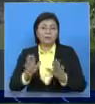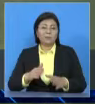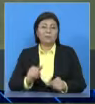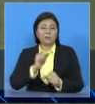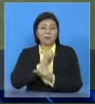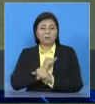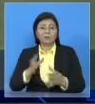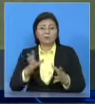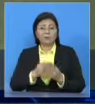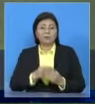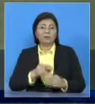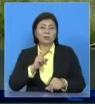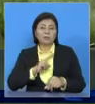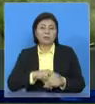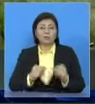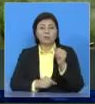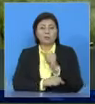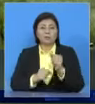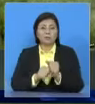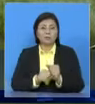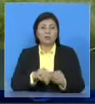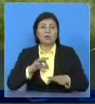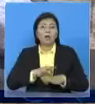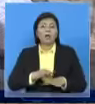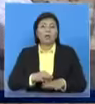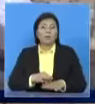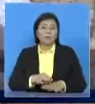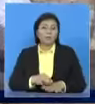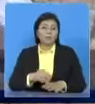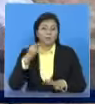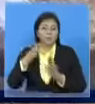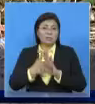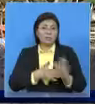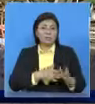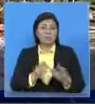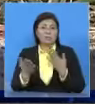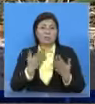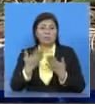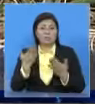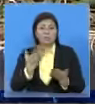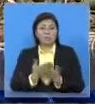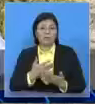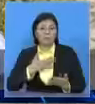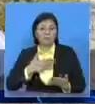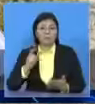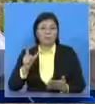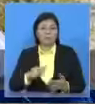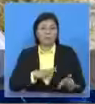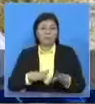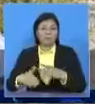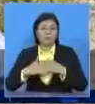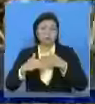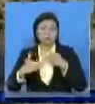совместно с сотрудниками полиции они проводят разъяснительные беседы с арчи венцами по словам активиста волонтерского движения чистые берега